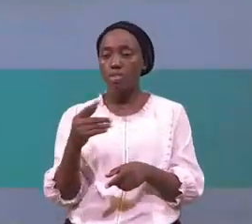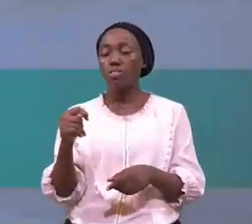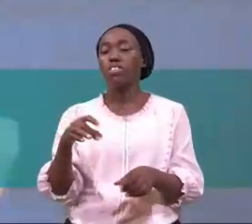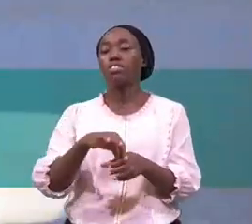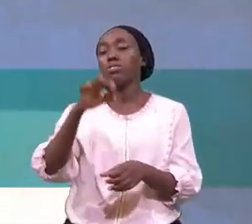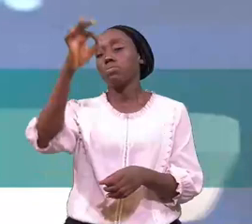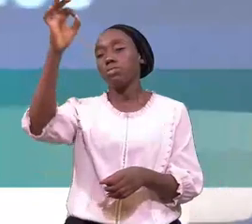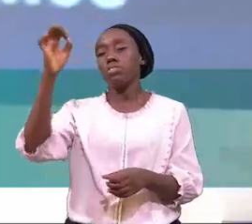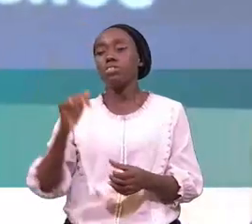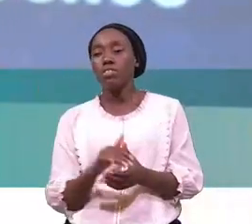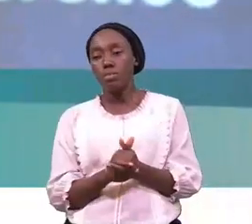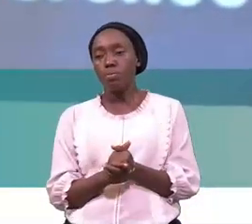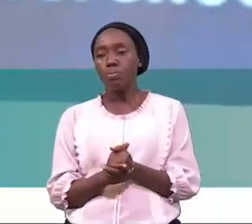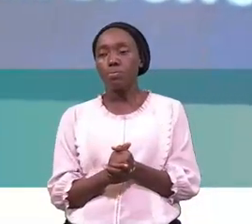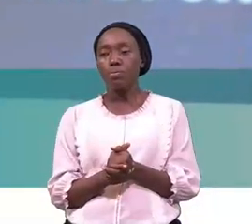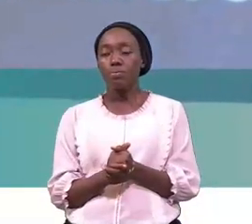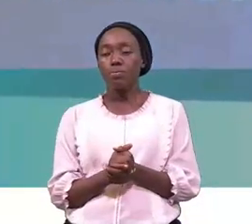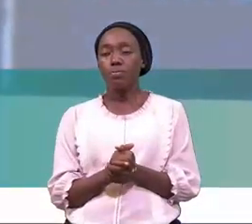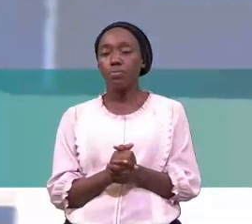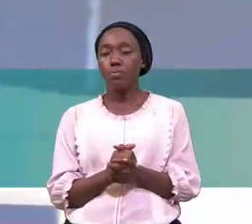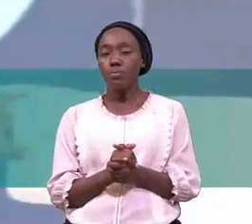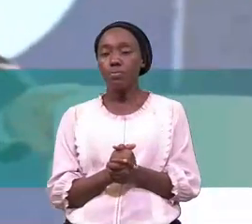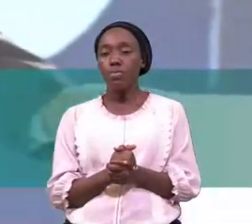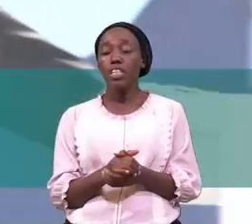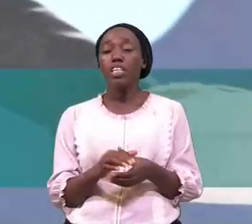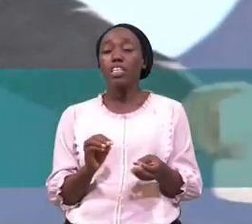Poursuivre avec persévérance les dons de l'Esprit.